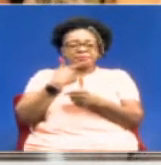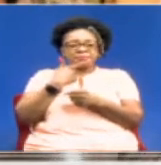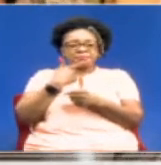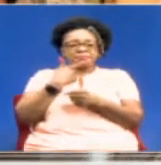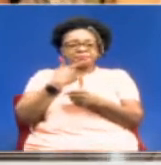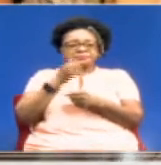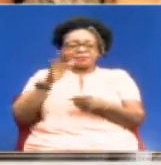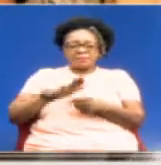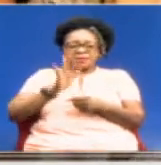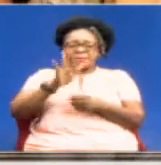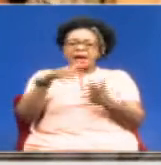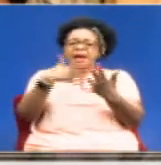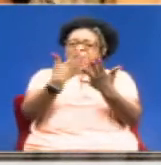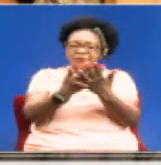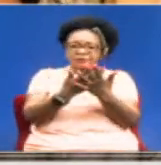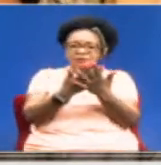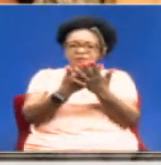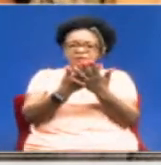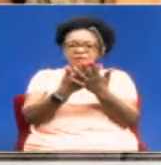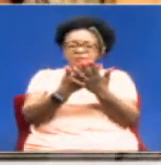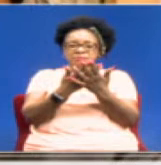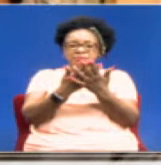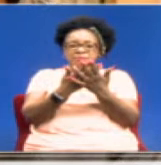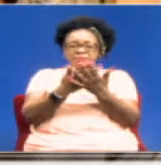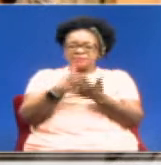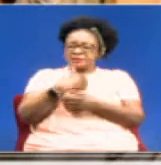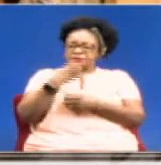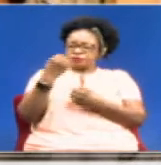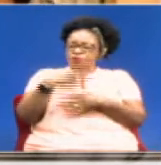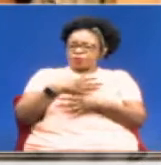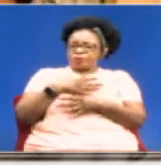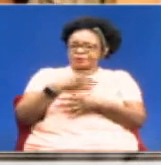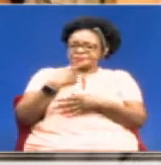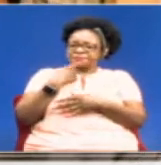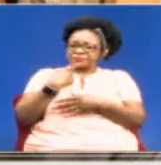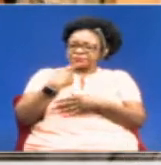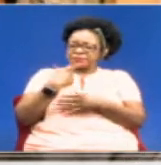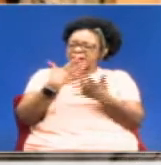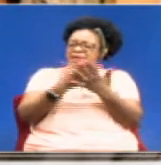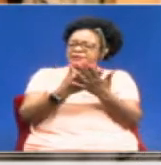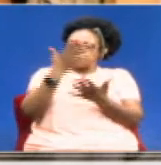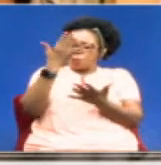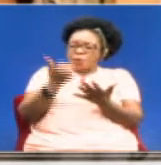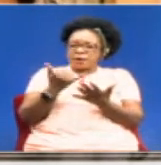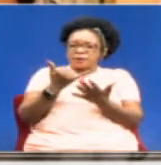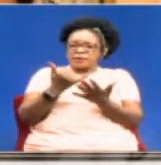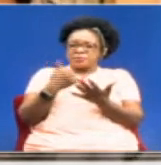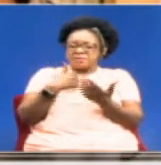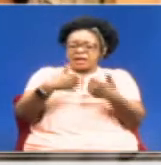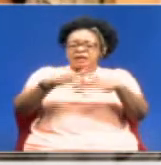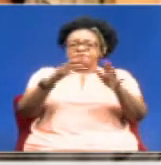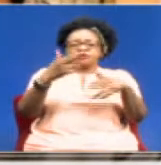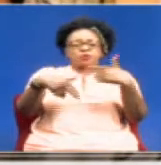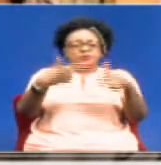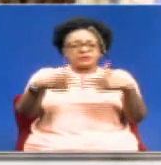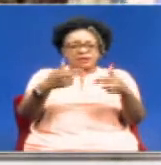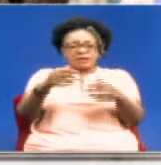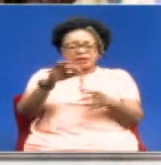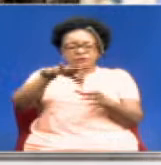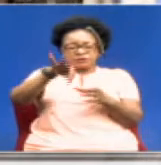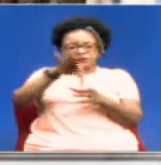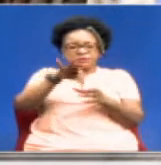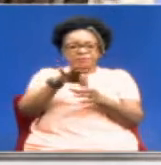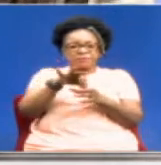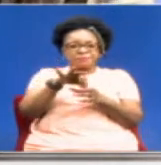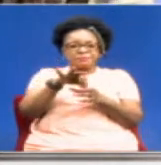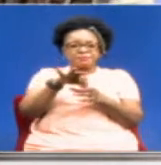mamako ameshikwa huko ndani. Mimi nikashtuka, nikashindwa ameshikwa juu ya nini, na nimemwacha kwa hoteli akipika chai.